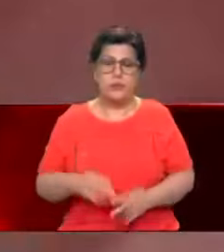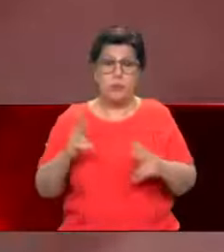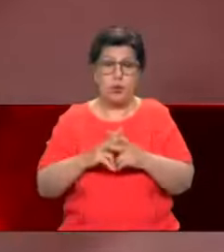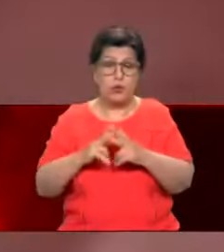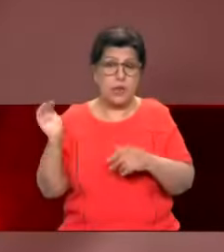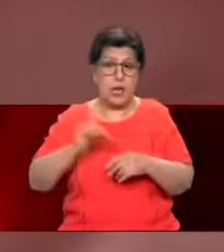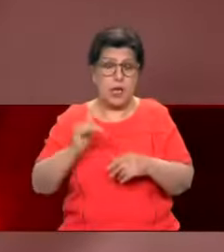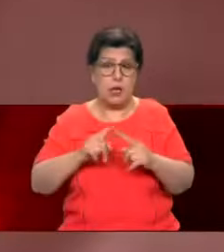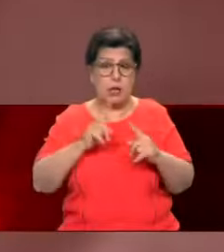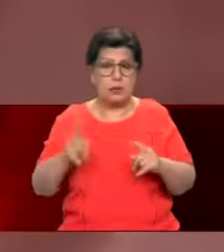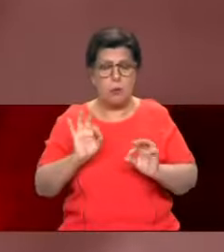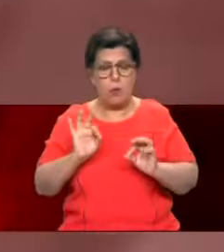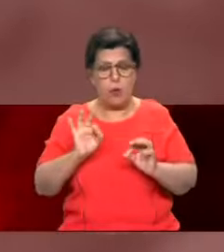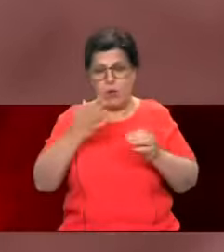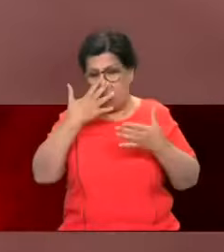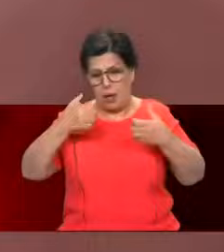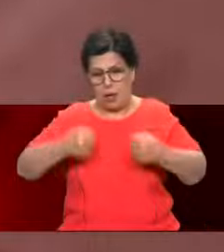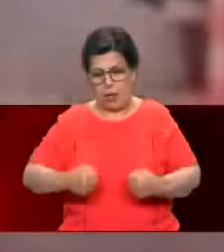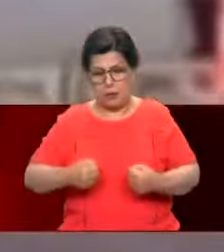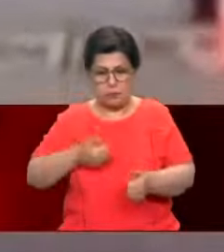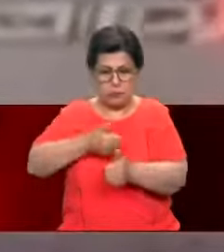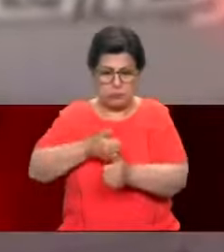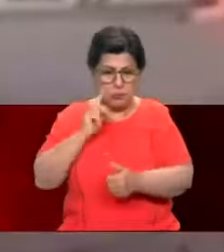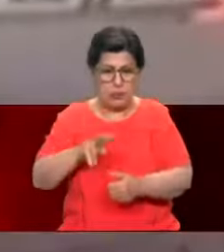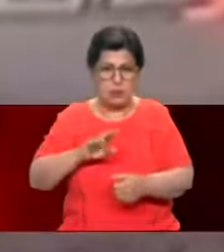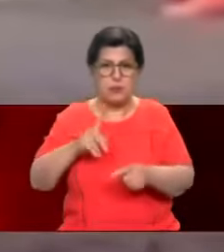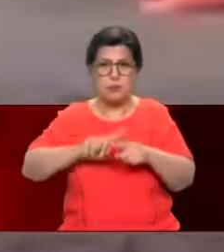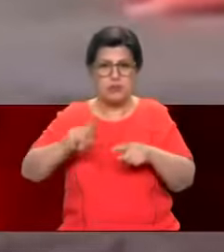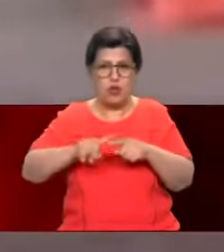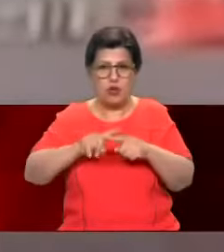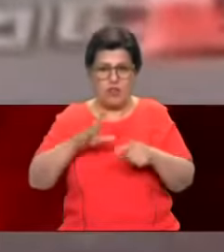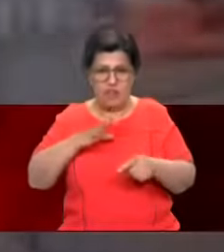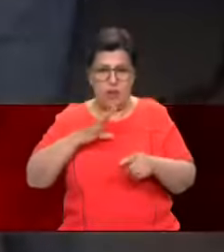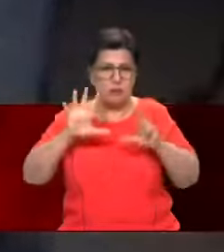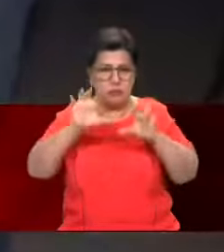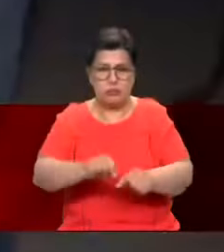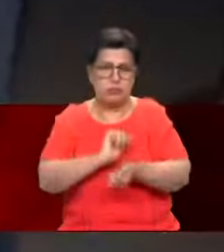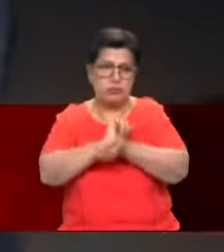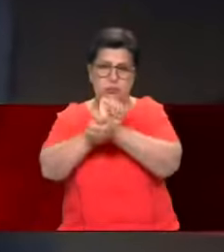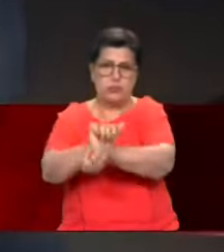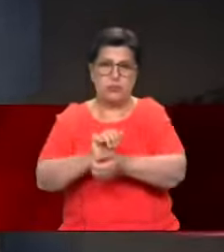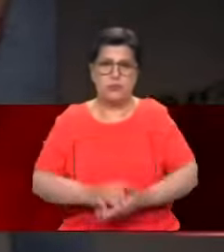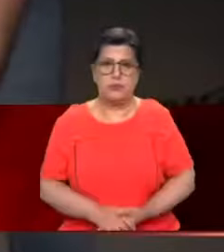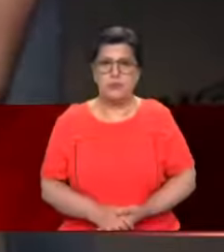Polis gelene dek böyle bekledi başında. Sonra da suç aletiyle yakalanıp tutuklandı. Az